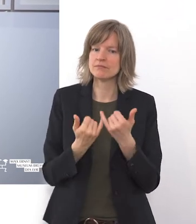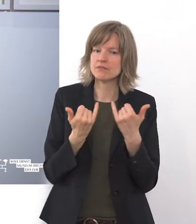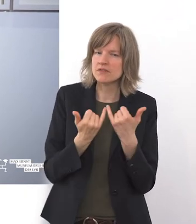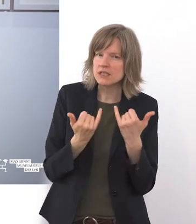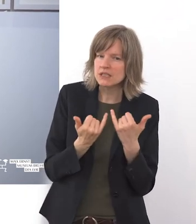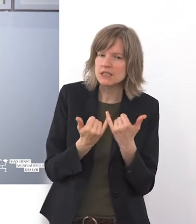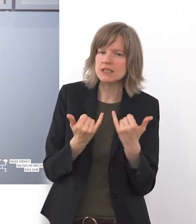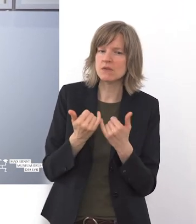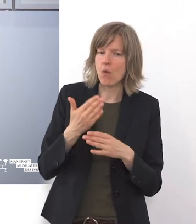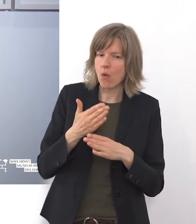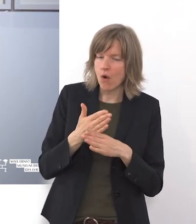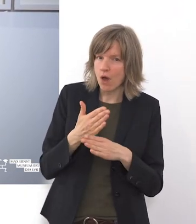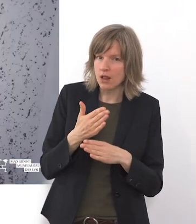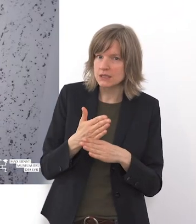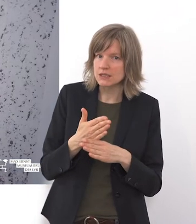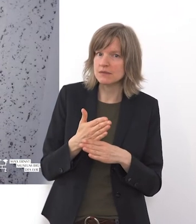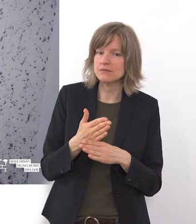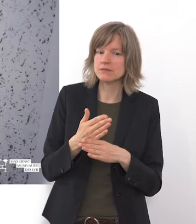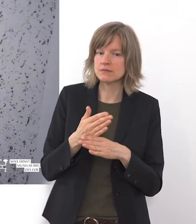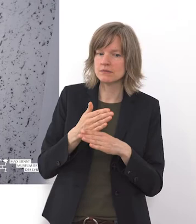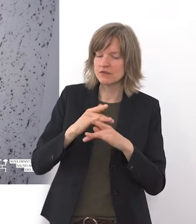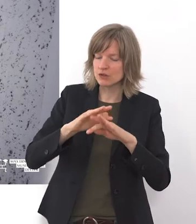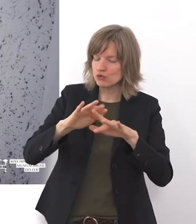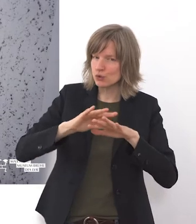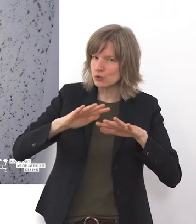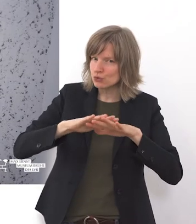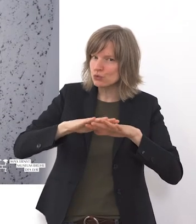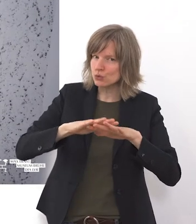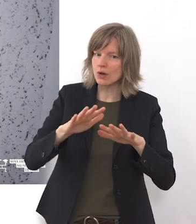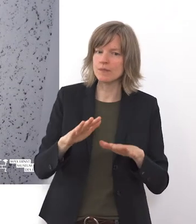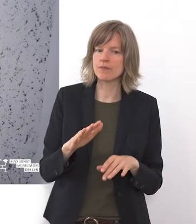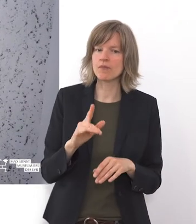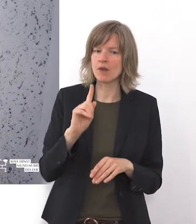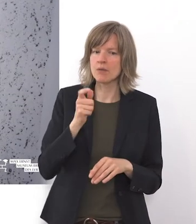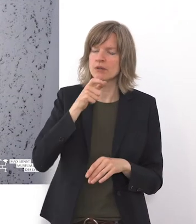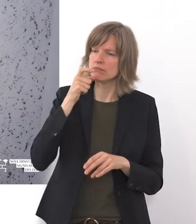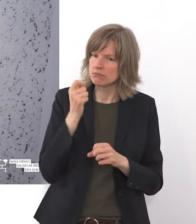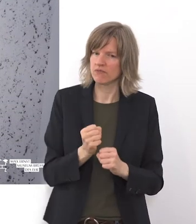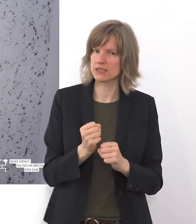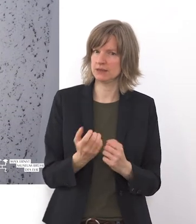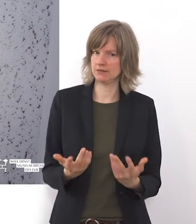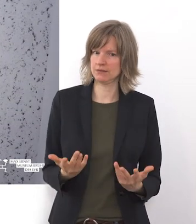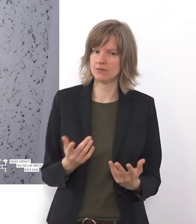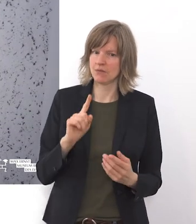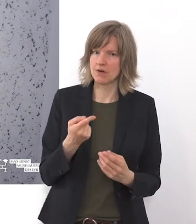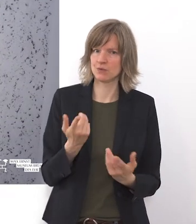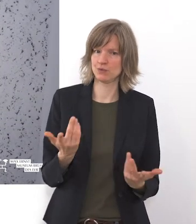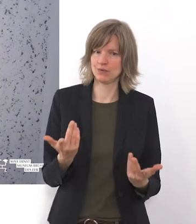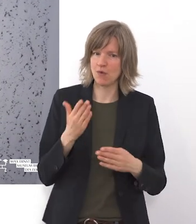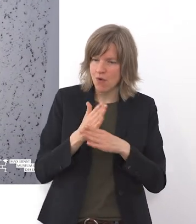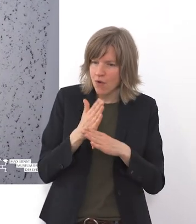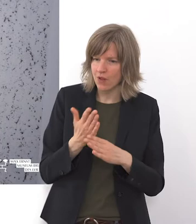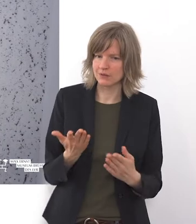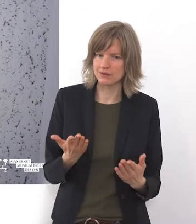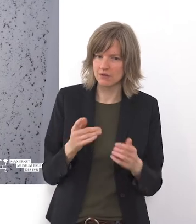des Holzes, einem starren Material. Und in diesem Holz finden sich wieder kleine neue Formen. Wir